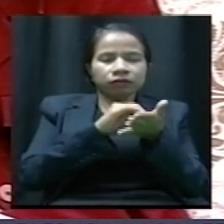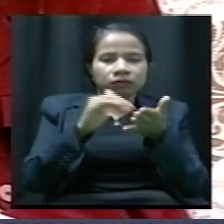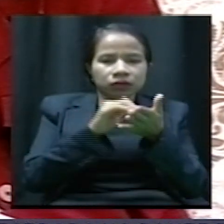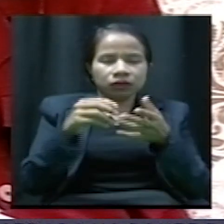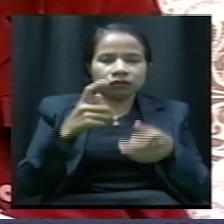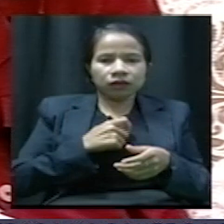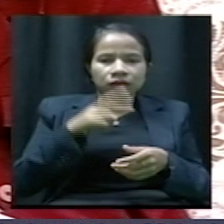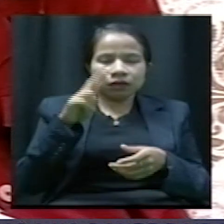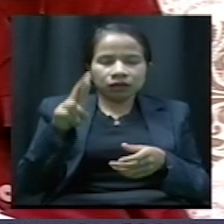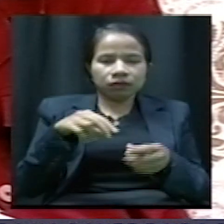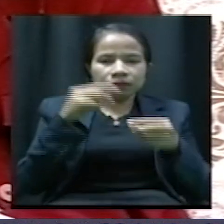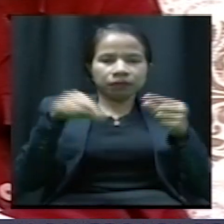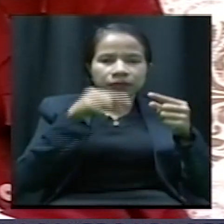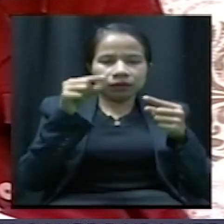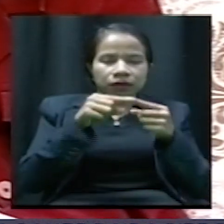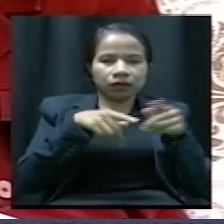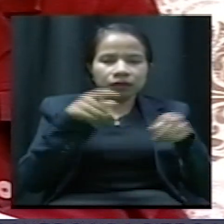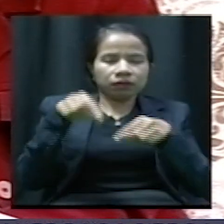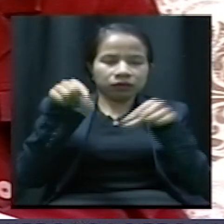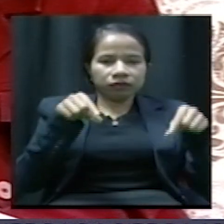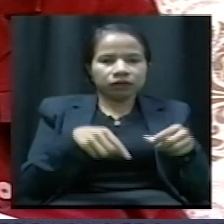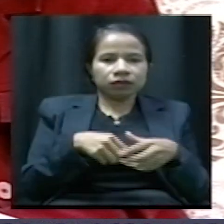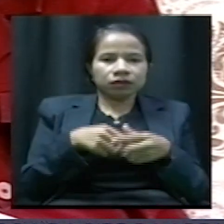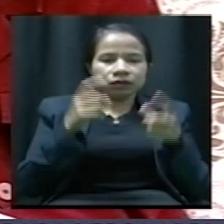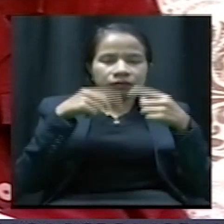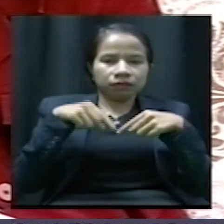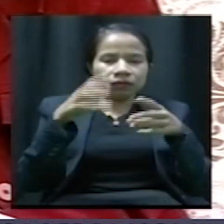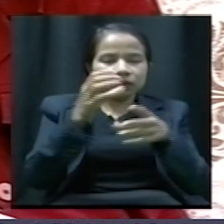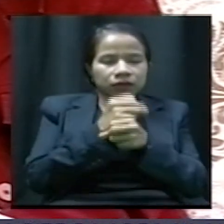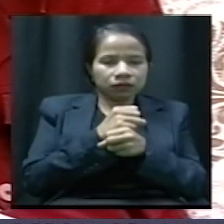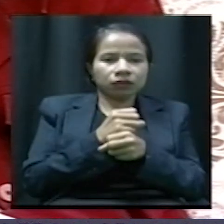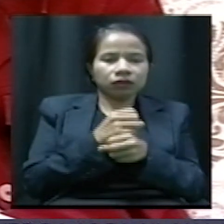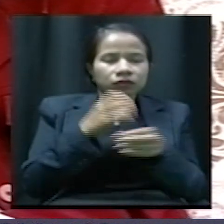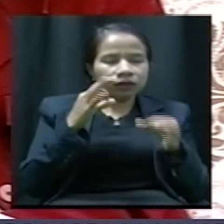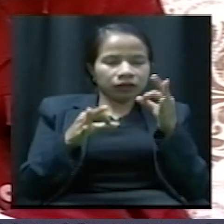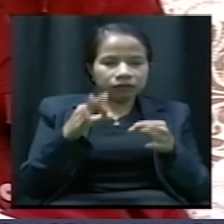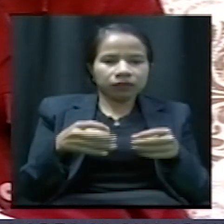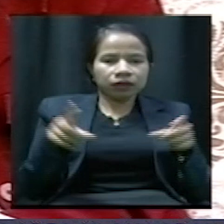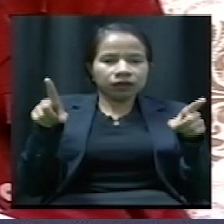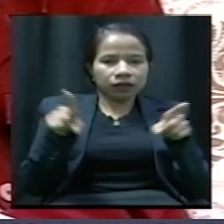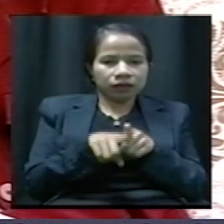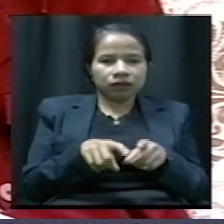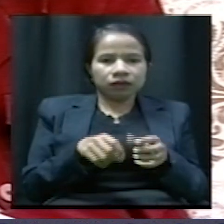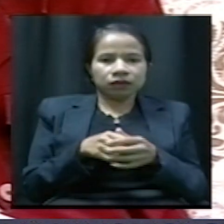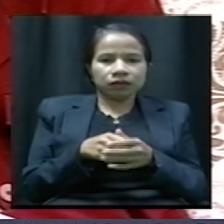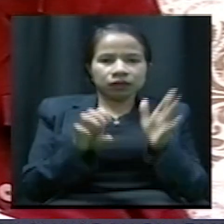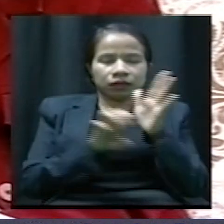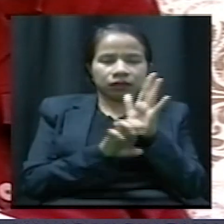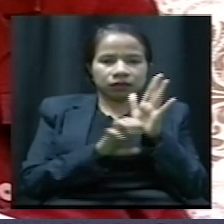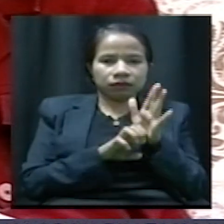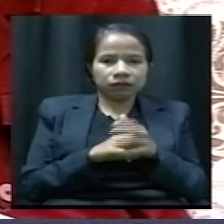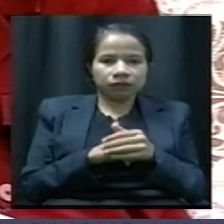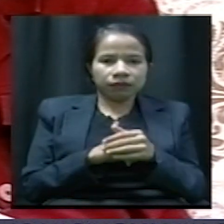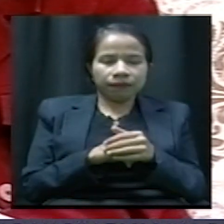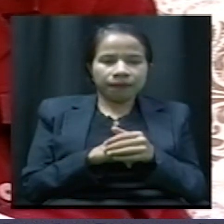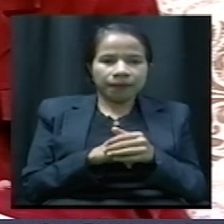tibar benghira emaho deficiencia rumah mai i depois ita buat sira simo atunane hanesang fo example rumah